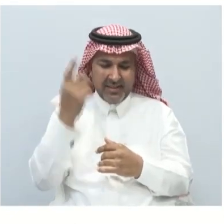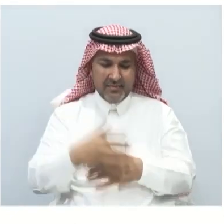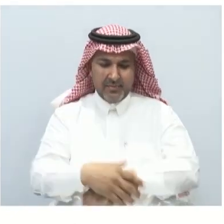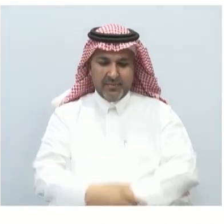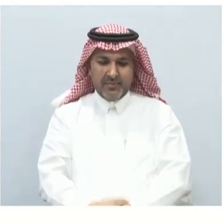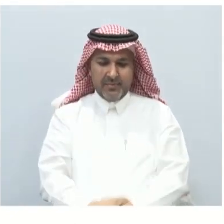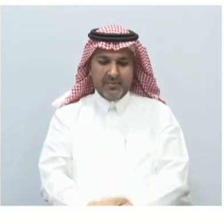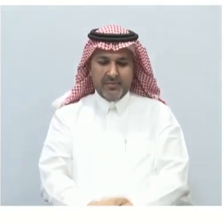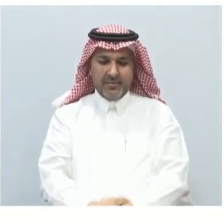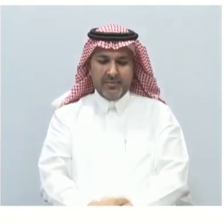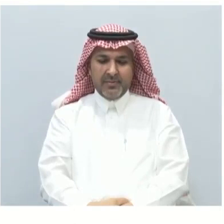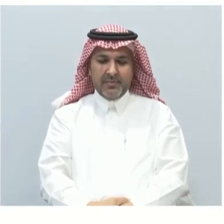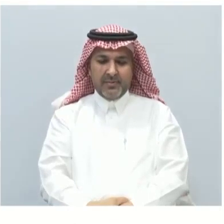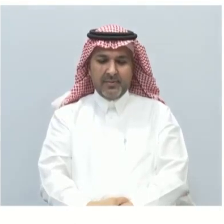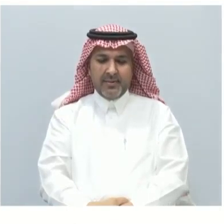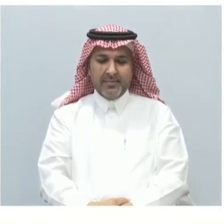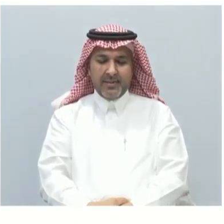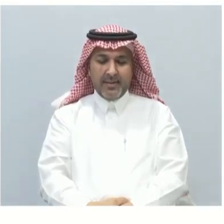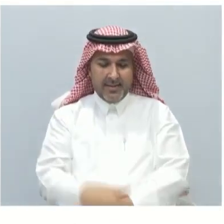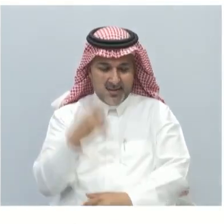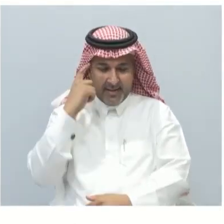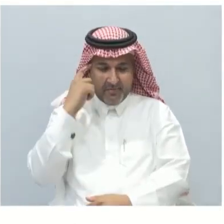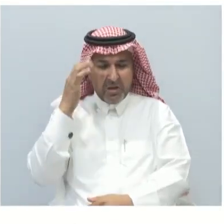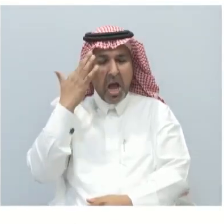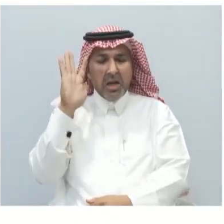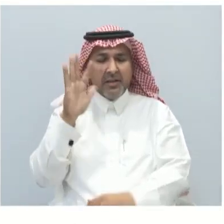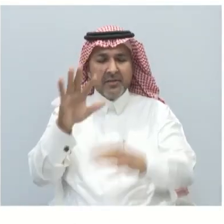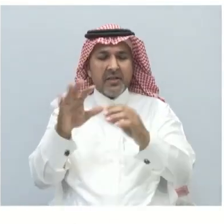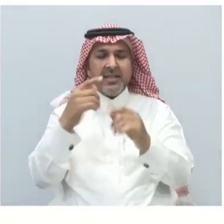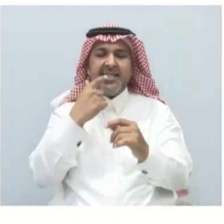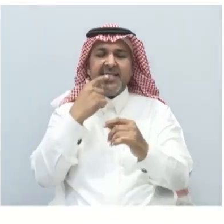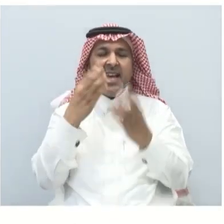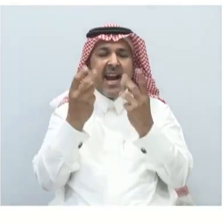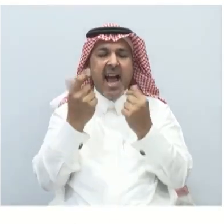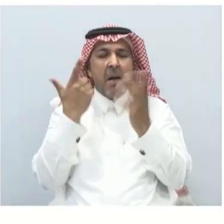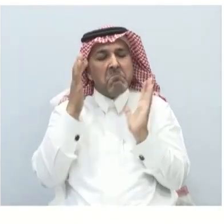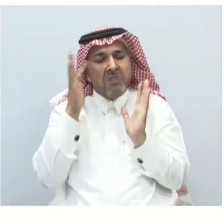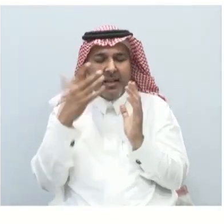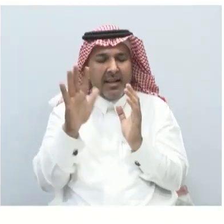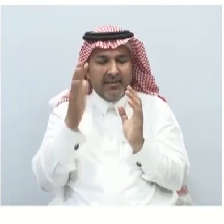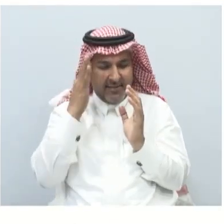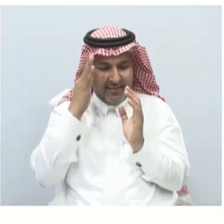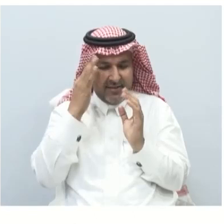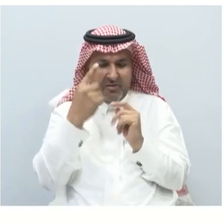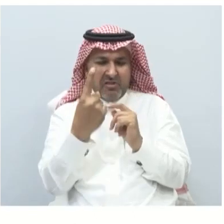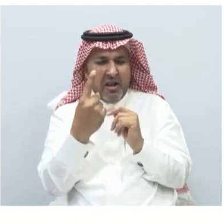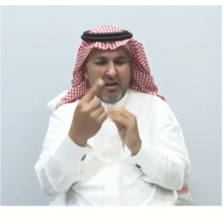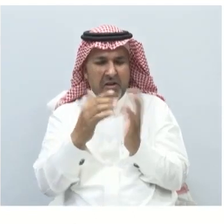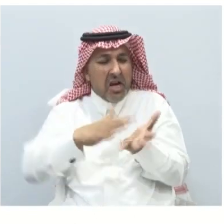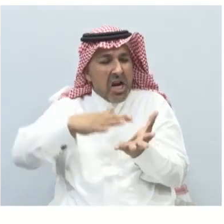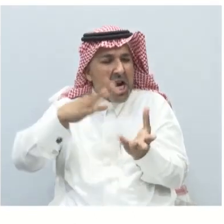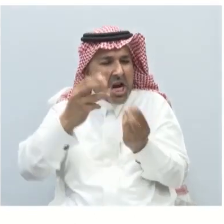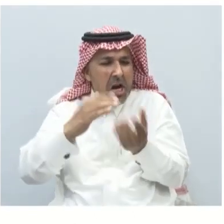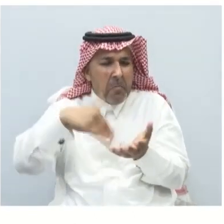فاصل صفر ثلاثه اثنين الكل اس خمسه اذا راح اعوض هنا في كم في خمسه ويطلع لي بعد خمس سنوات كم يكون عدد